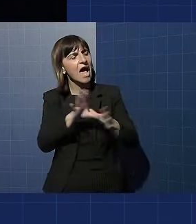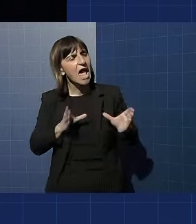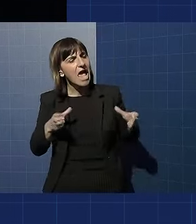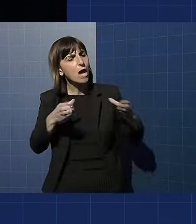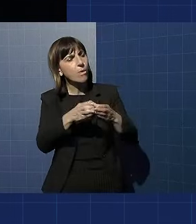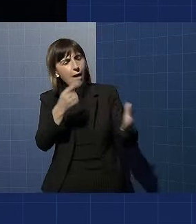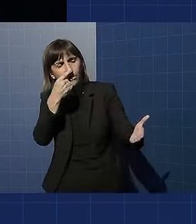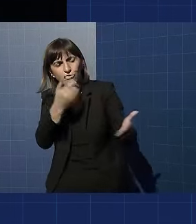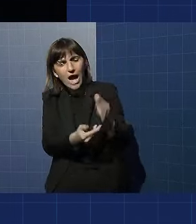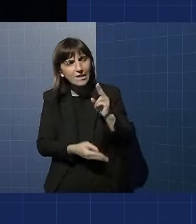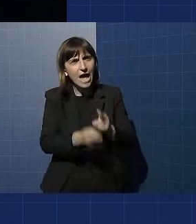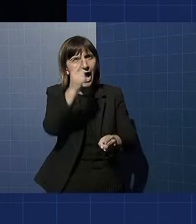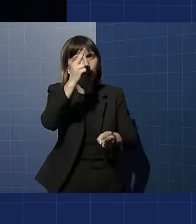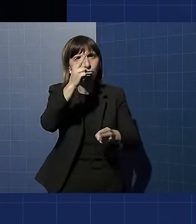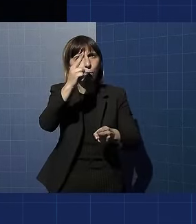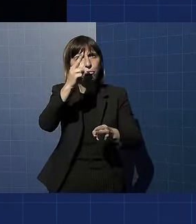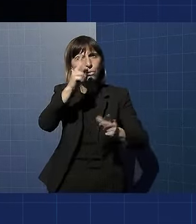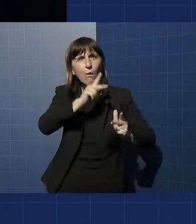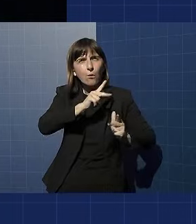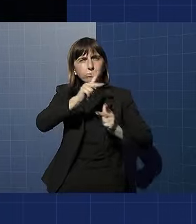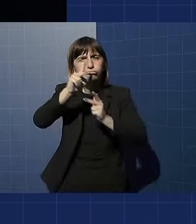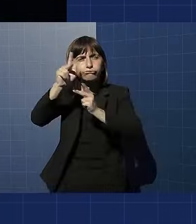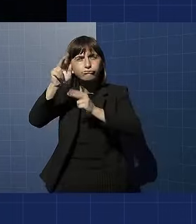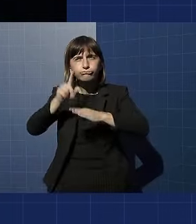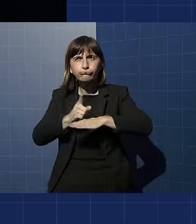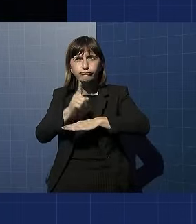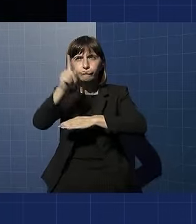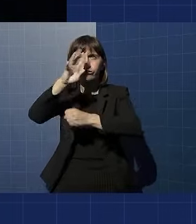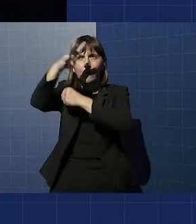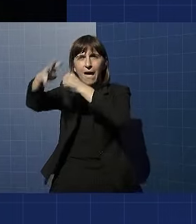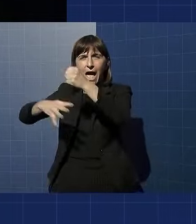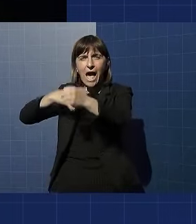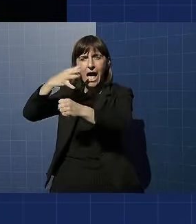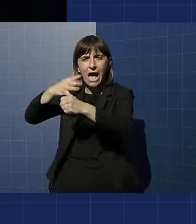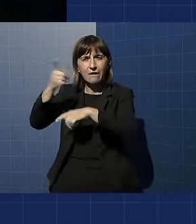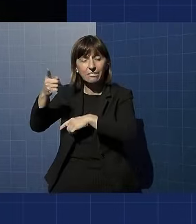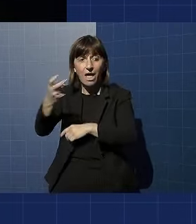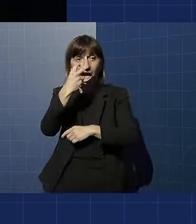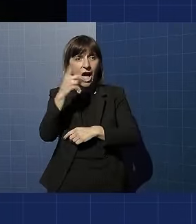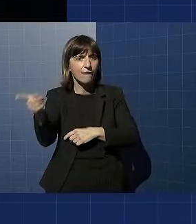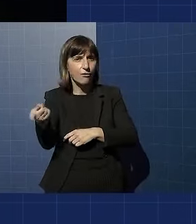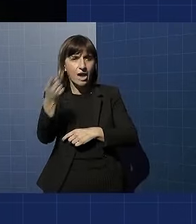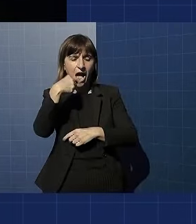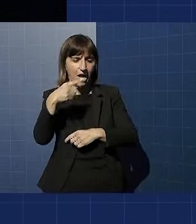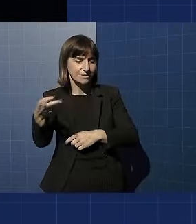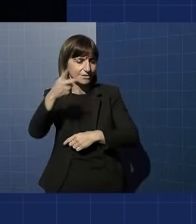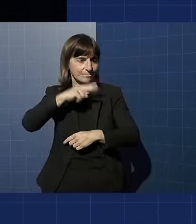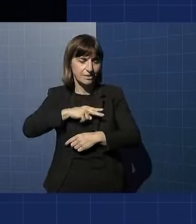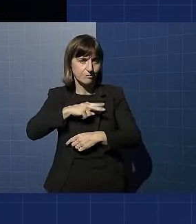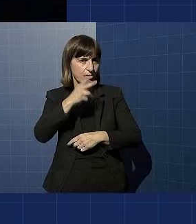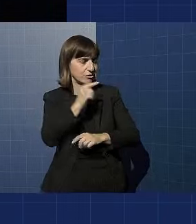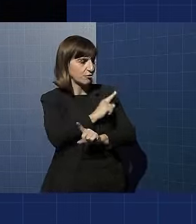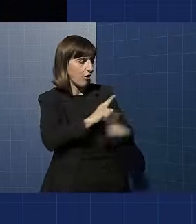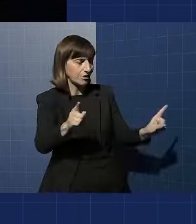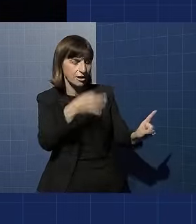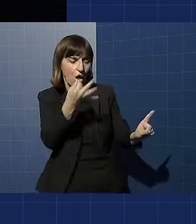volo su Marte, e purtroppo i legali, gli avvocati, no, non li volevano, hanno detto no. Quindi io non avrei avuto comunque